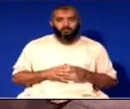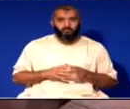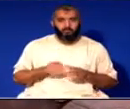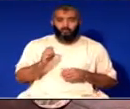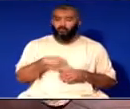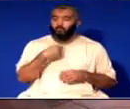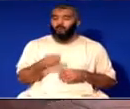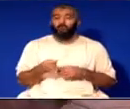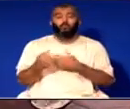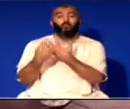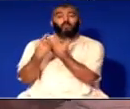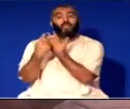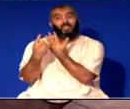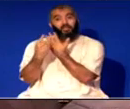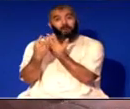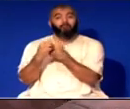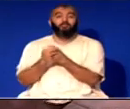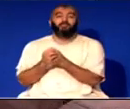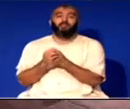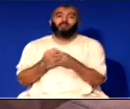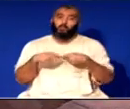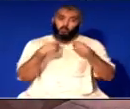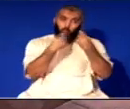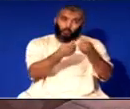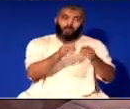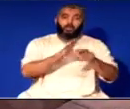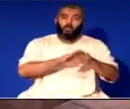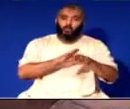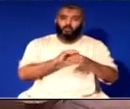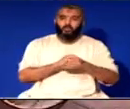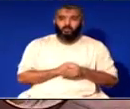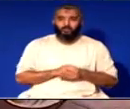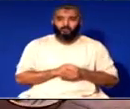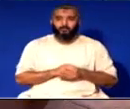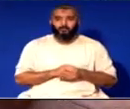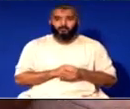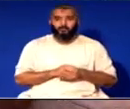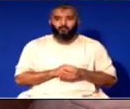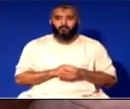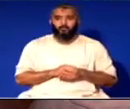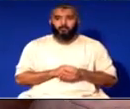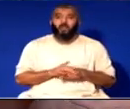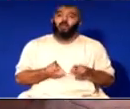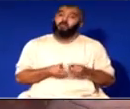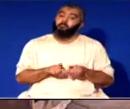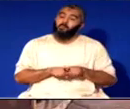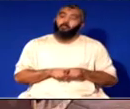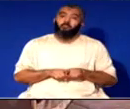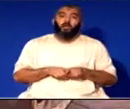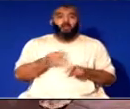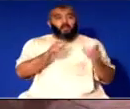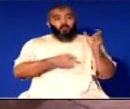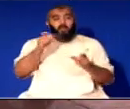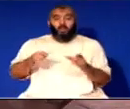اللي ينصحنا، بارك الله في الأئمة تاعنا جميعا، ولكن أيضا بالمقابل أيضا هناك المصلي أيضا يحترم